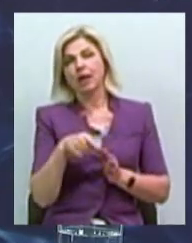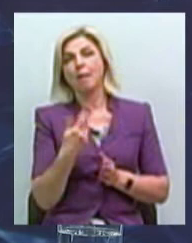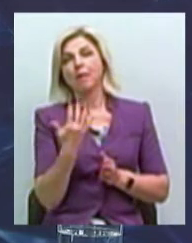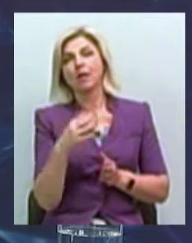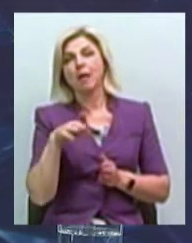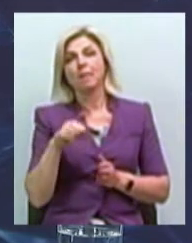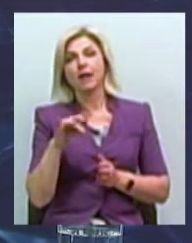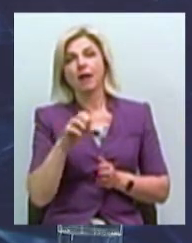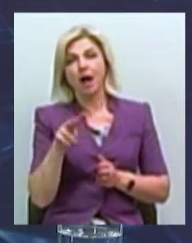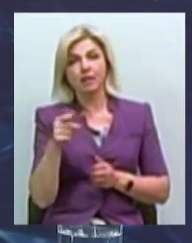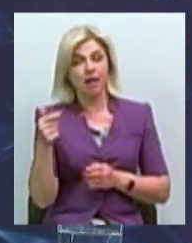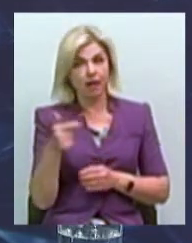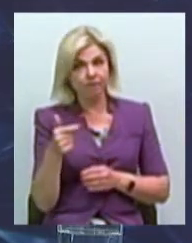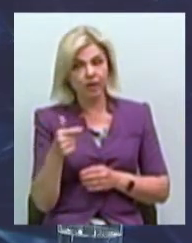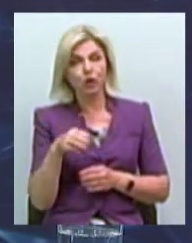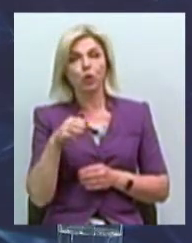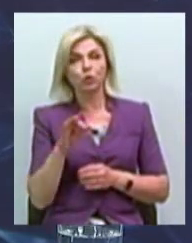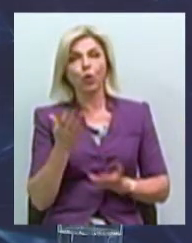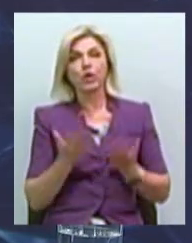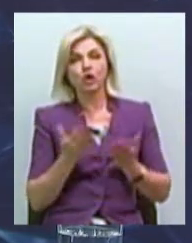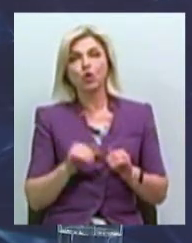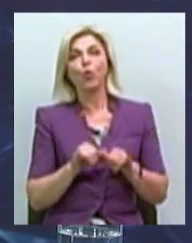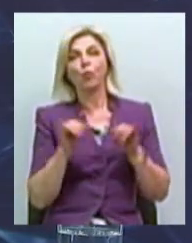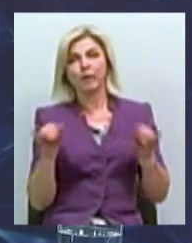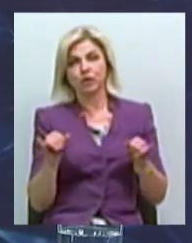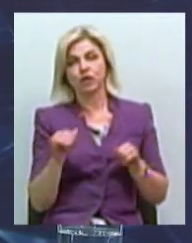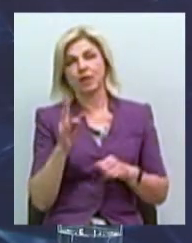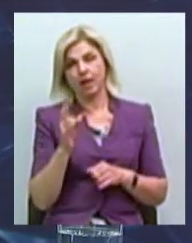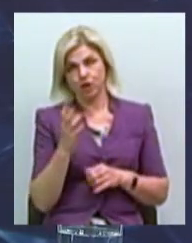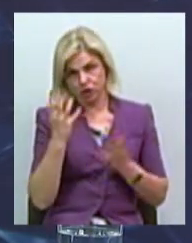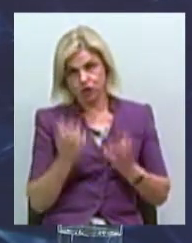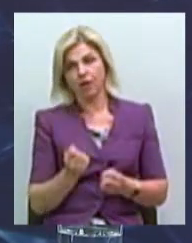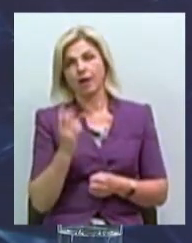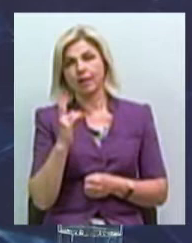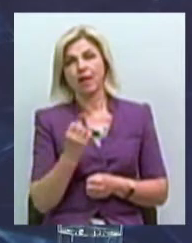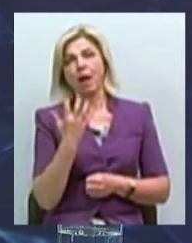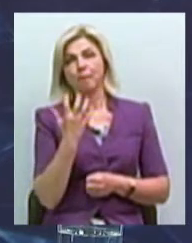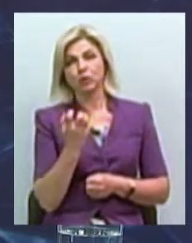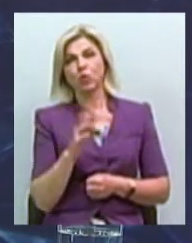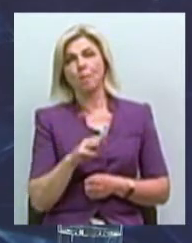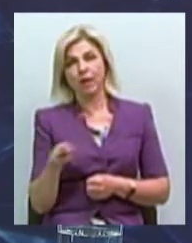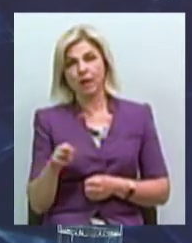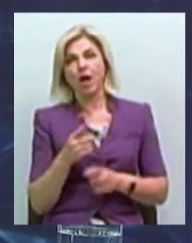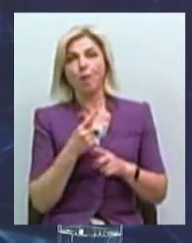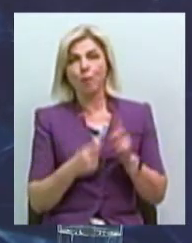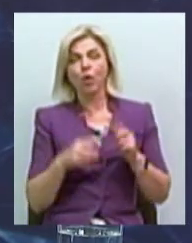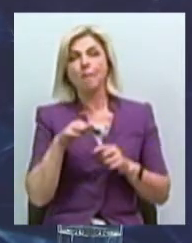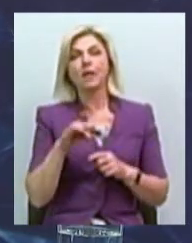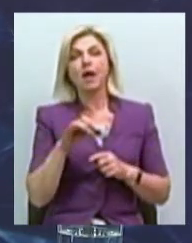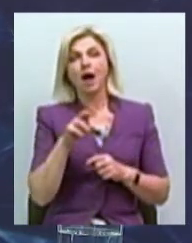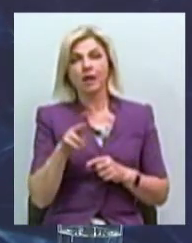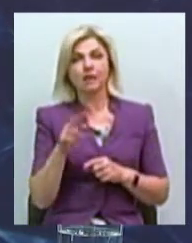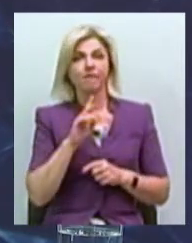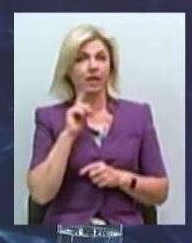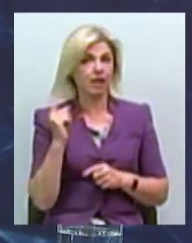мільярда гривень, то якщо він збільшиться ще на 500 мільйонів, на півмільярда в рік, то це